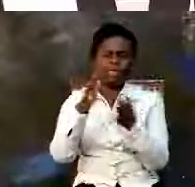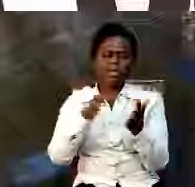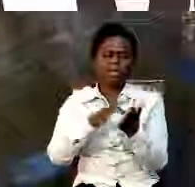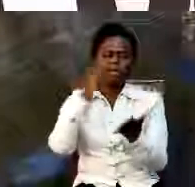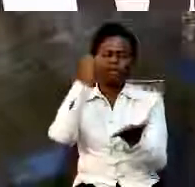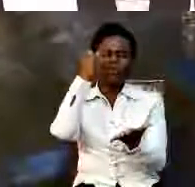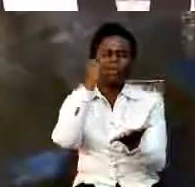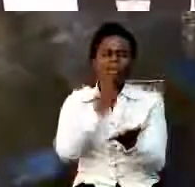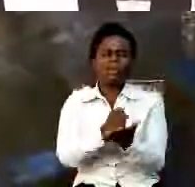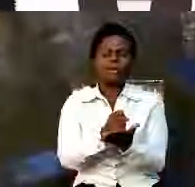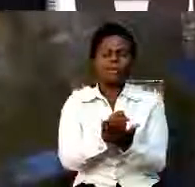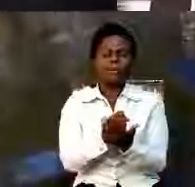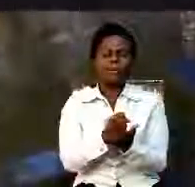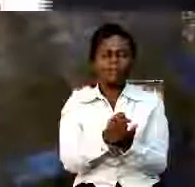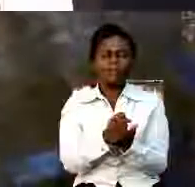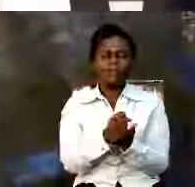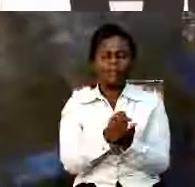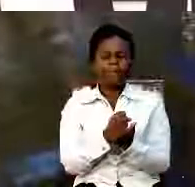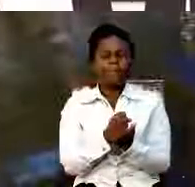Amen.